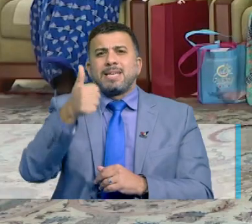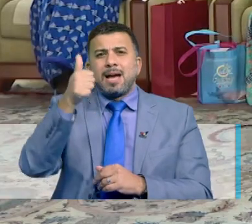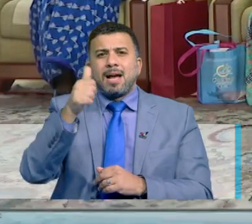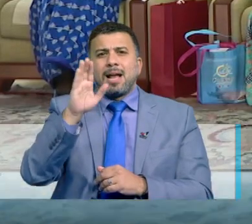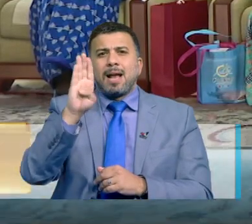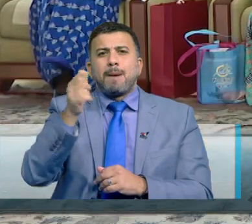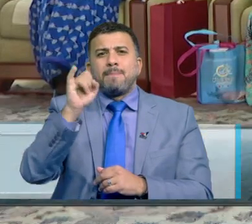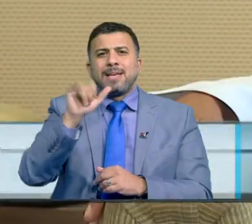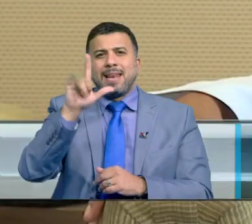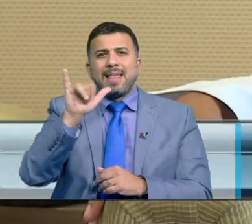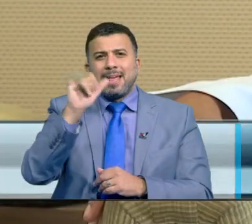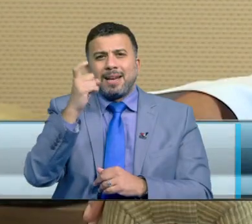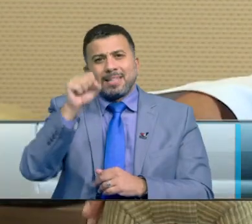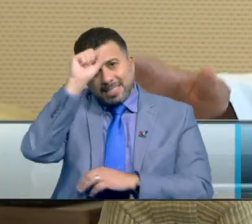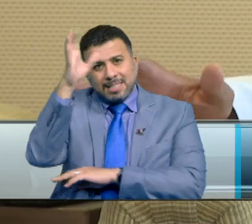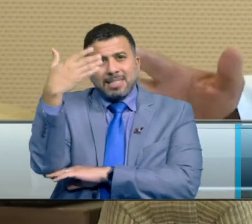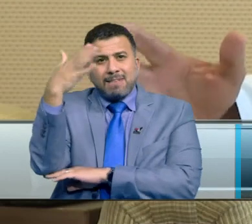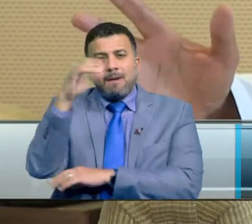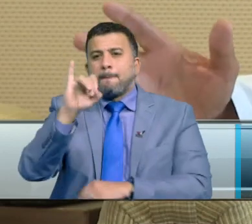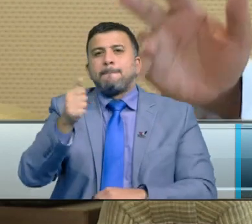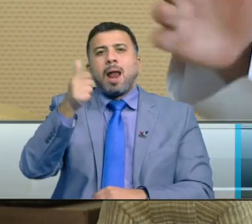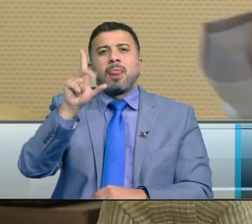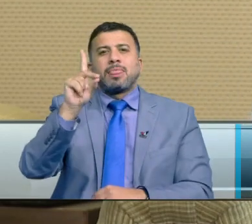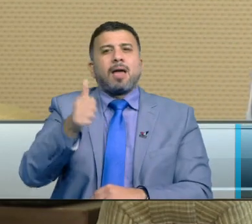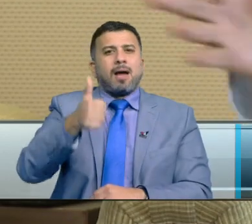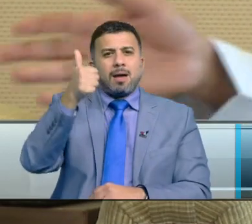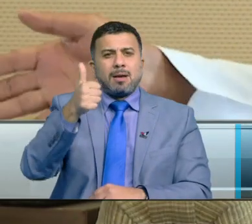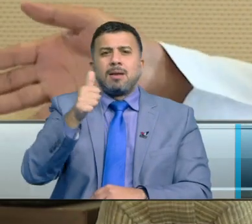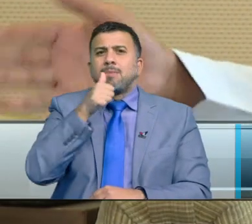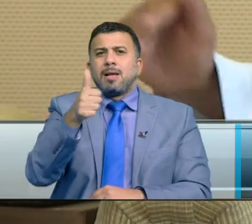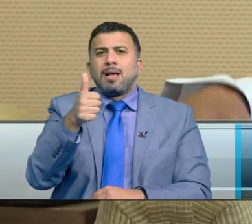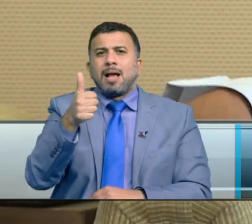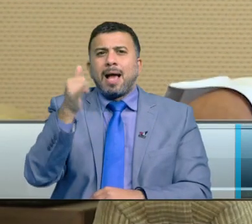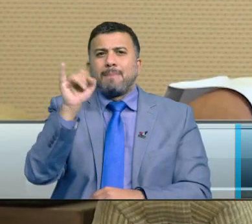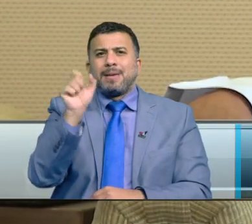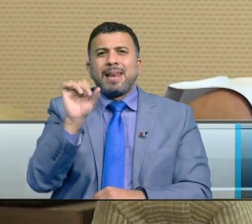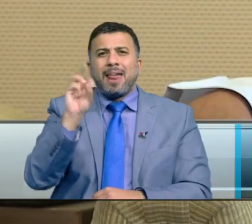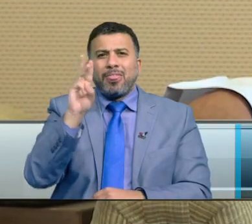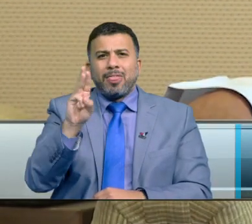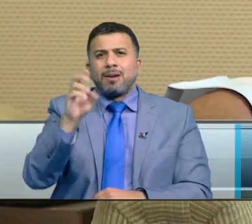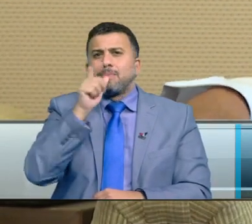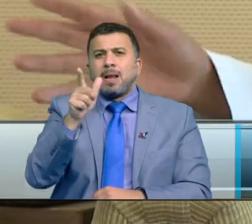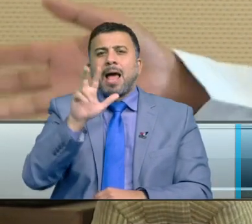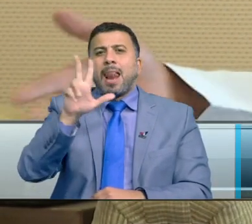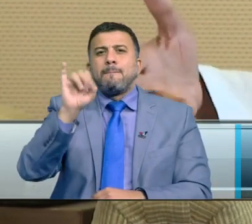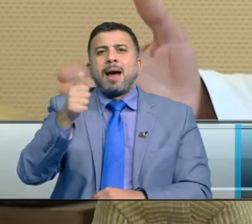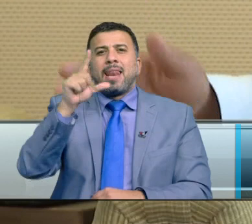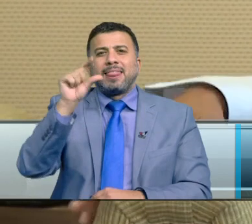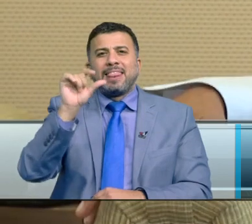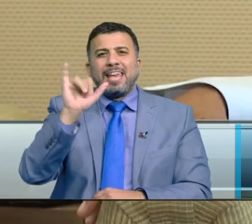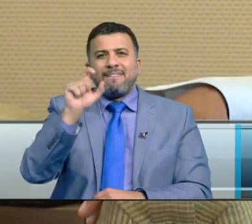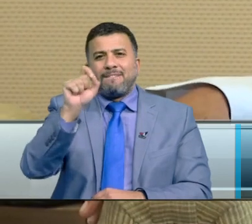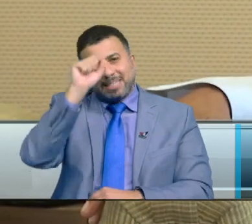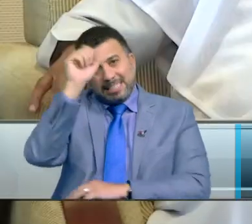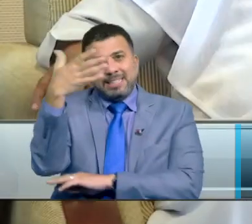ماريا كاميليري كاليا سفيره جمهوريه مالطا لدى الدوله وسعاده امينه الشابينه سفيره جمهوريه المالديف لدى الدوله